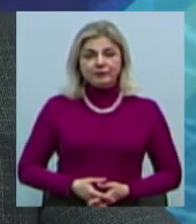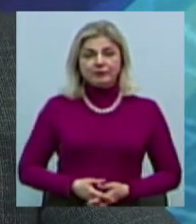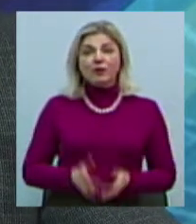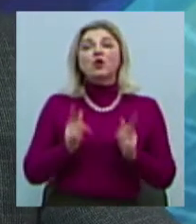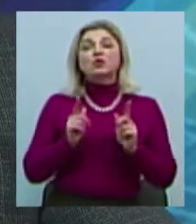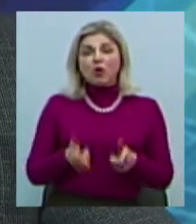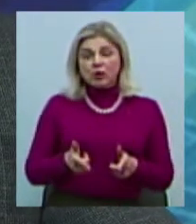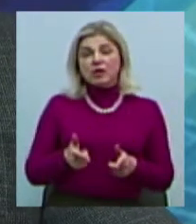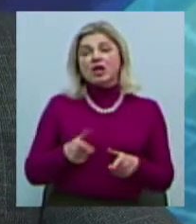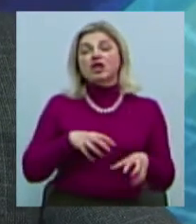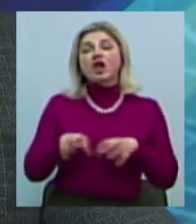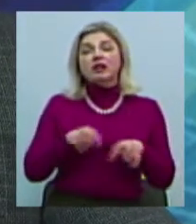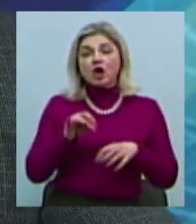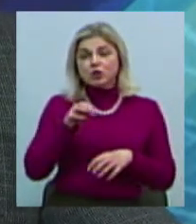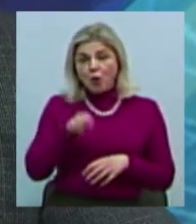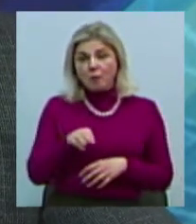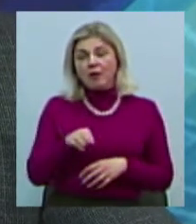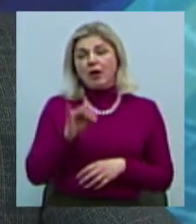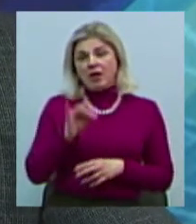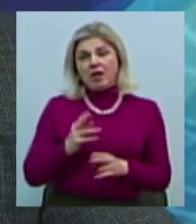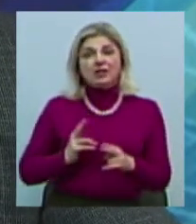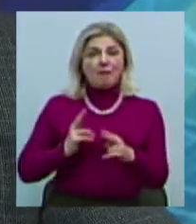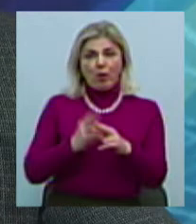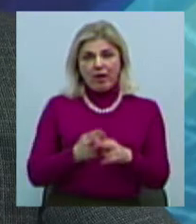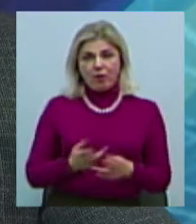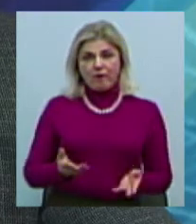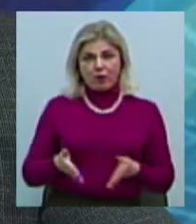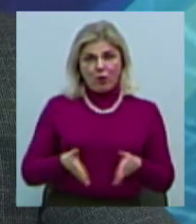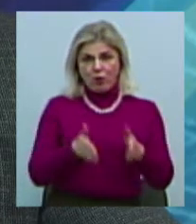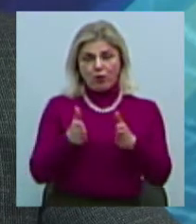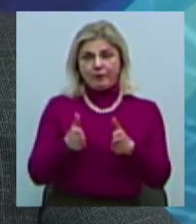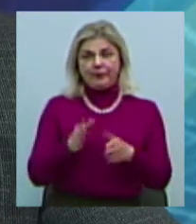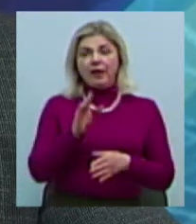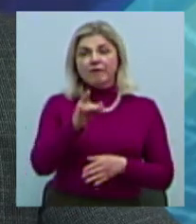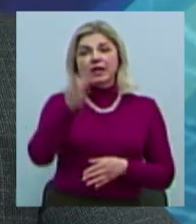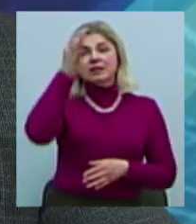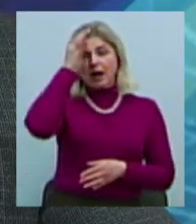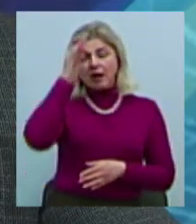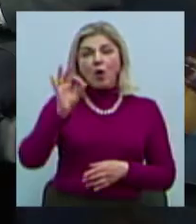согласиться с шантажом, да, и разблокировать